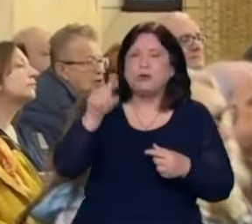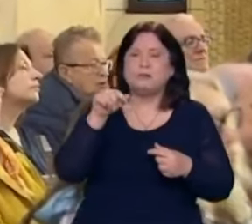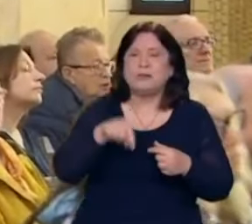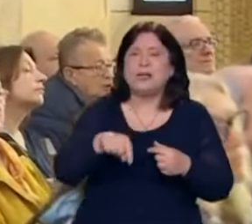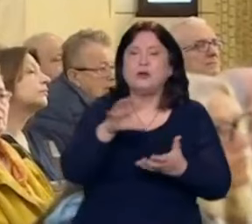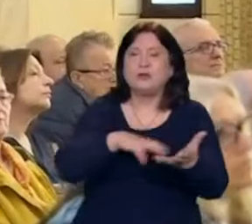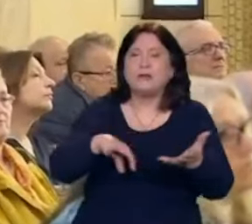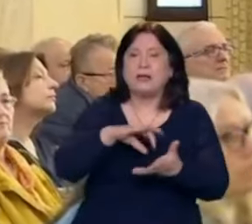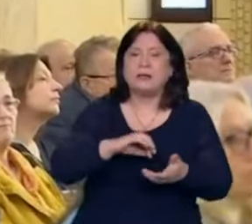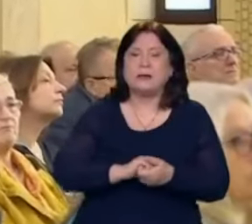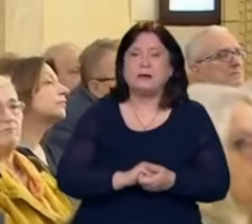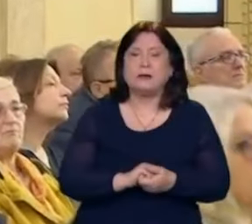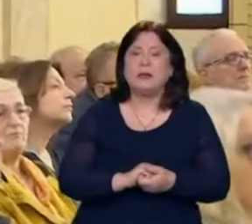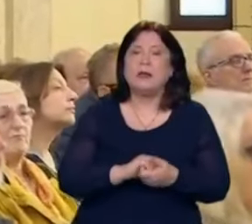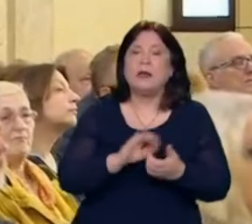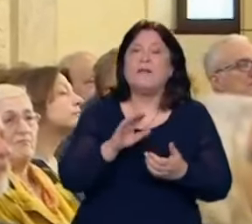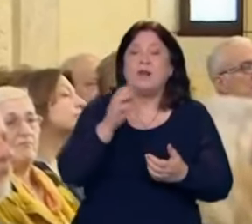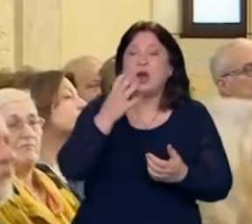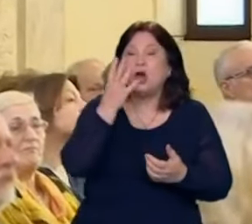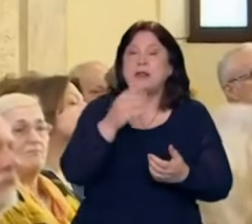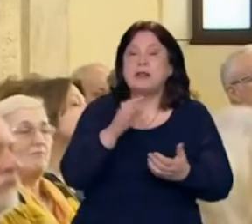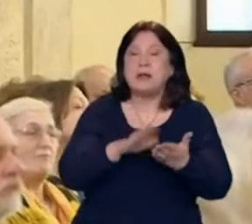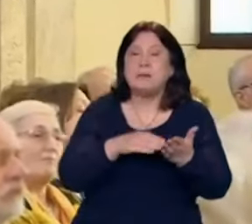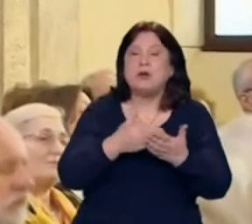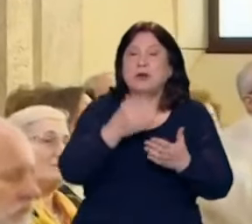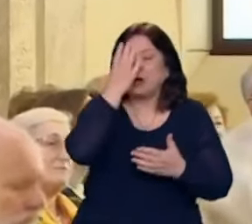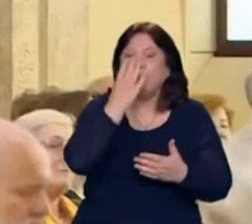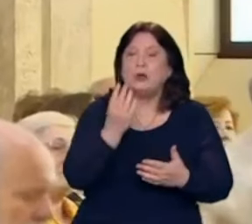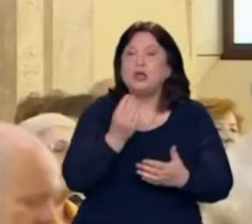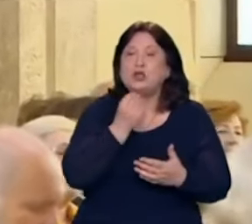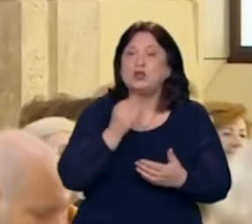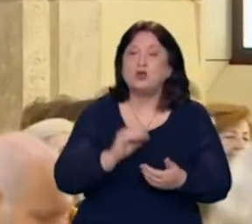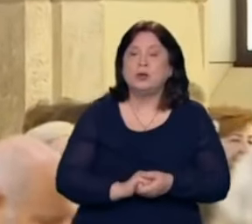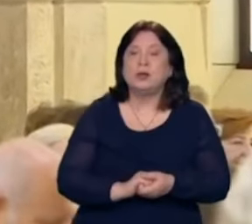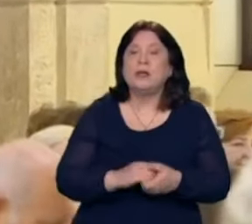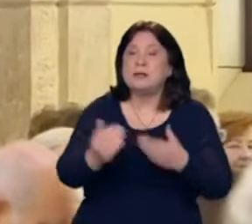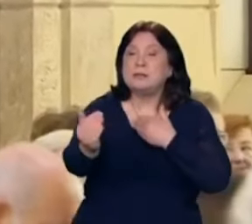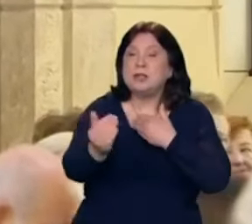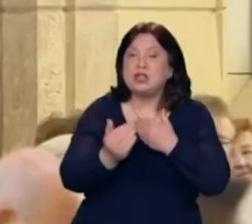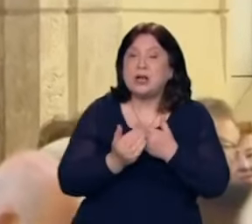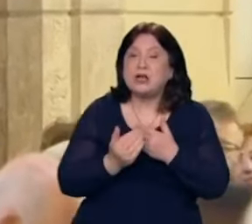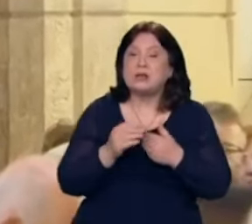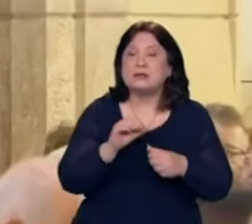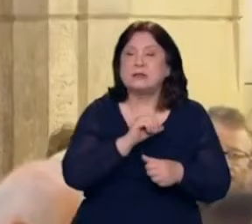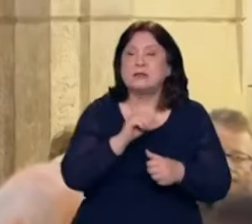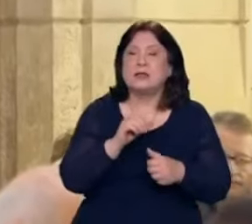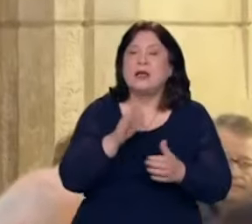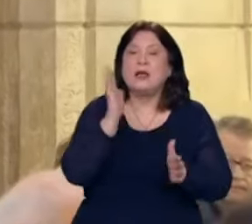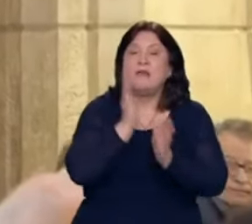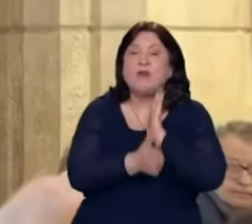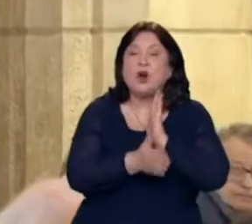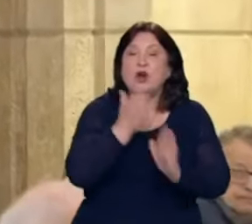świata chociażby w Oblicz zbliżającej się